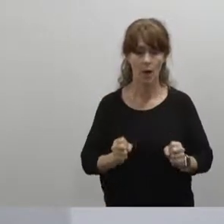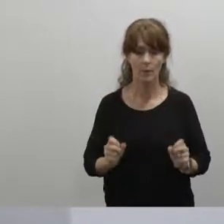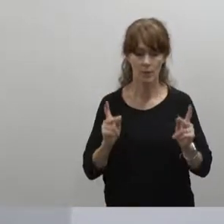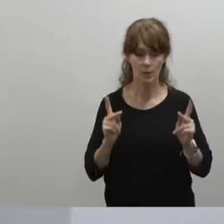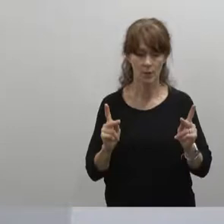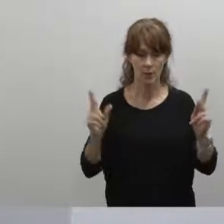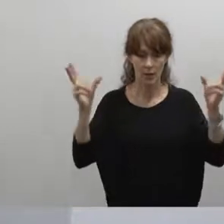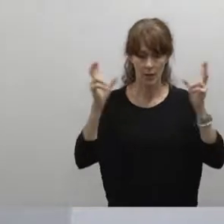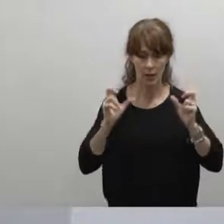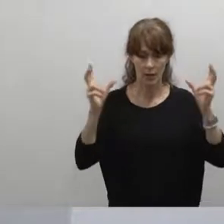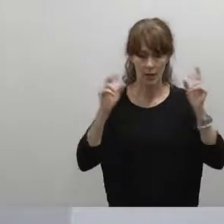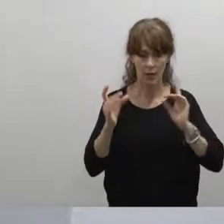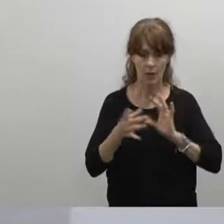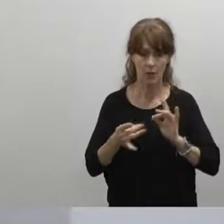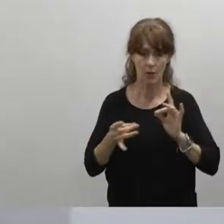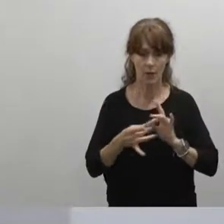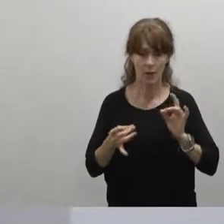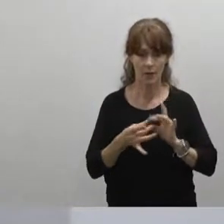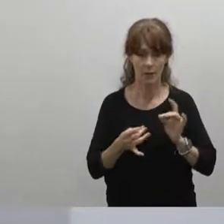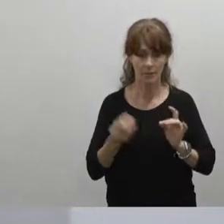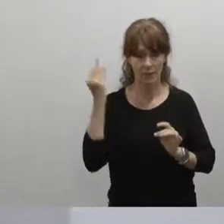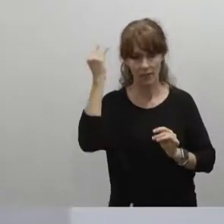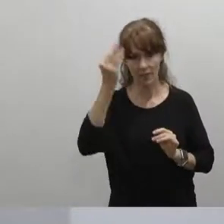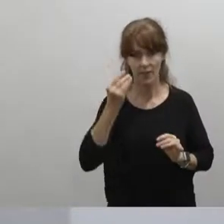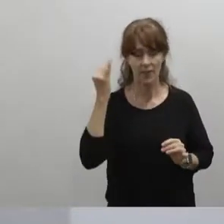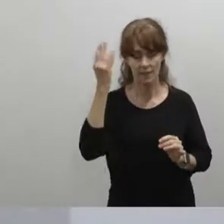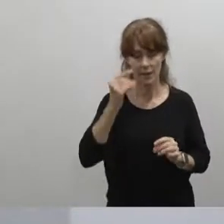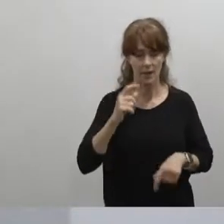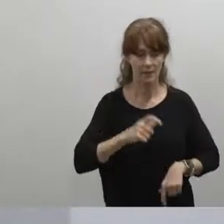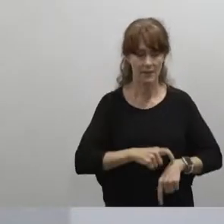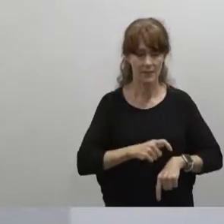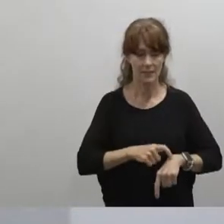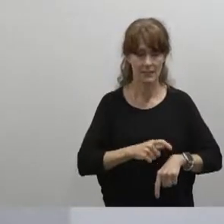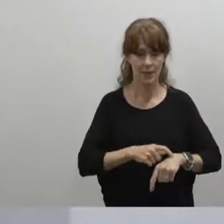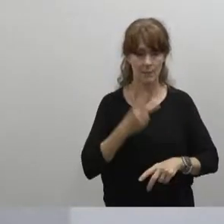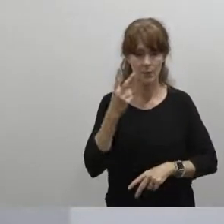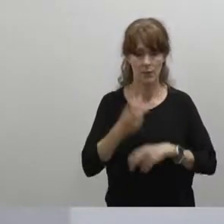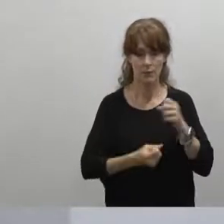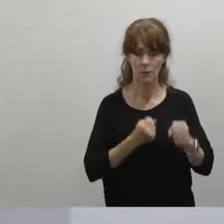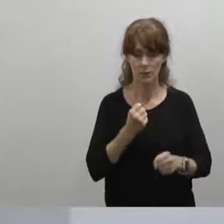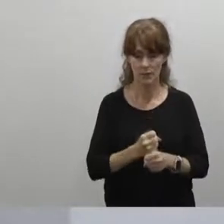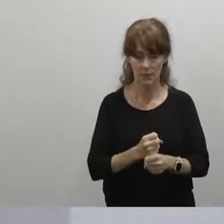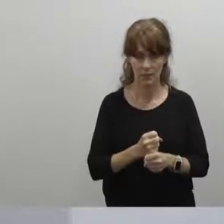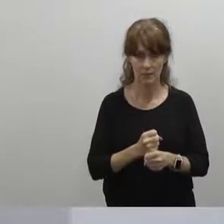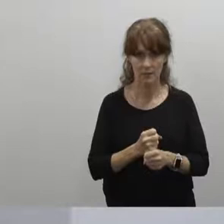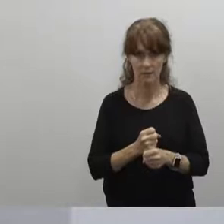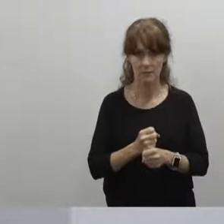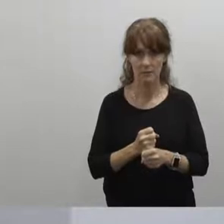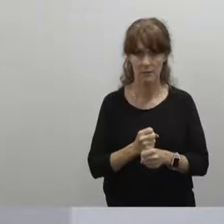chú bàn to tùm mốc khi nhóm chọn sản đạp mặt tế, khi nhóm chọn sản đạp biệt và đàm phía nhá.